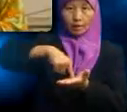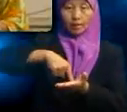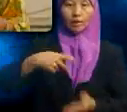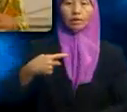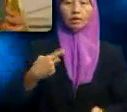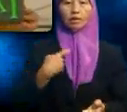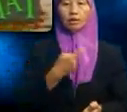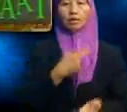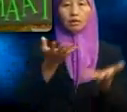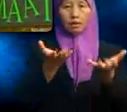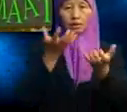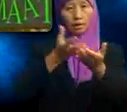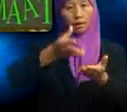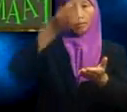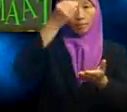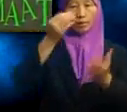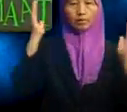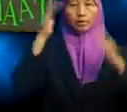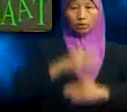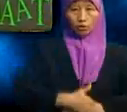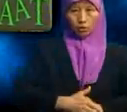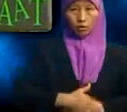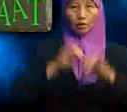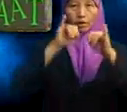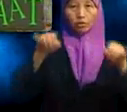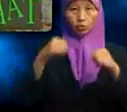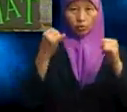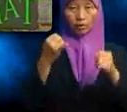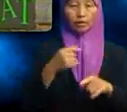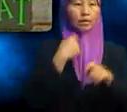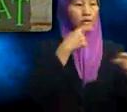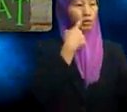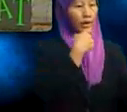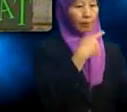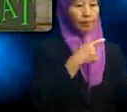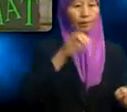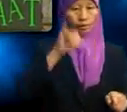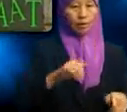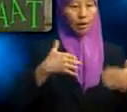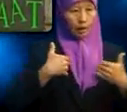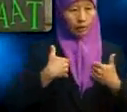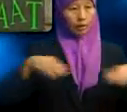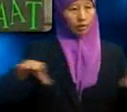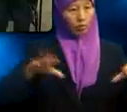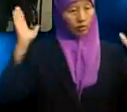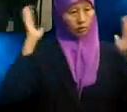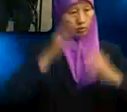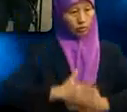hendak belajar tentang tajuk solat Jumaat. Baik, siapakah di antara kamu yang pernah melakukan solat